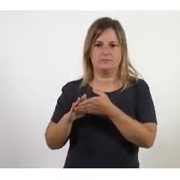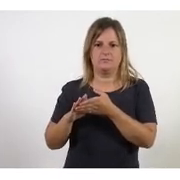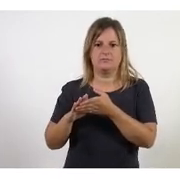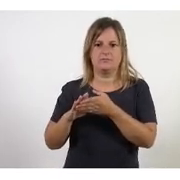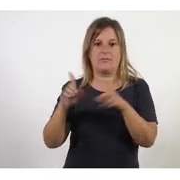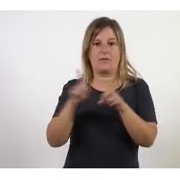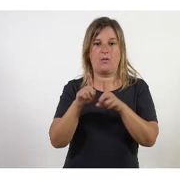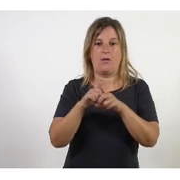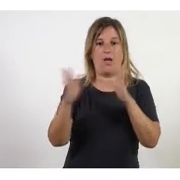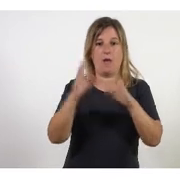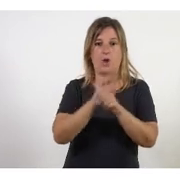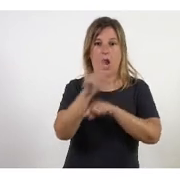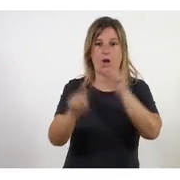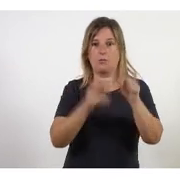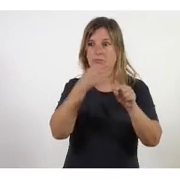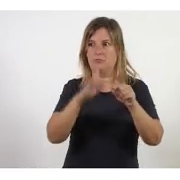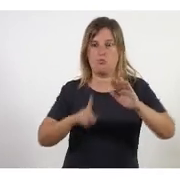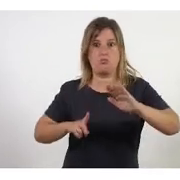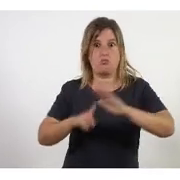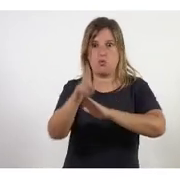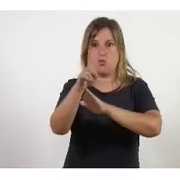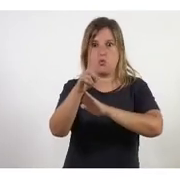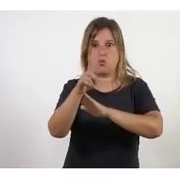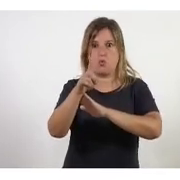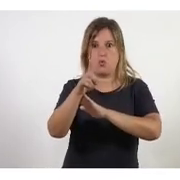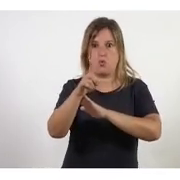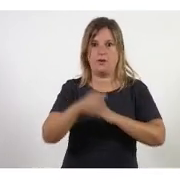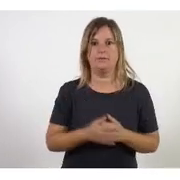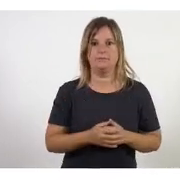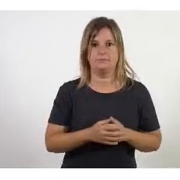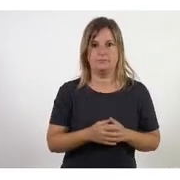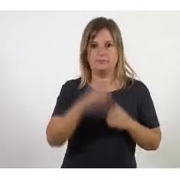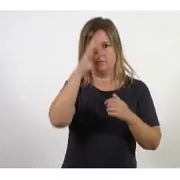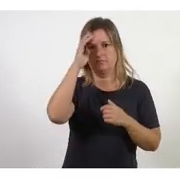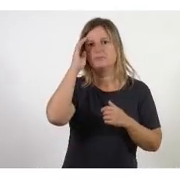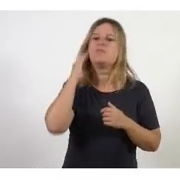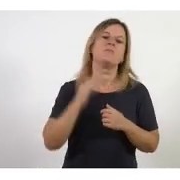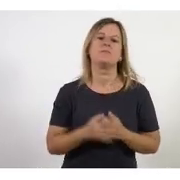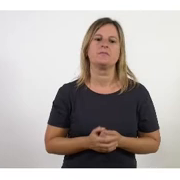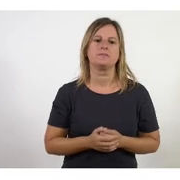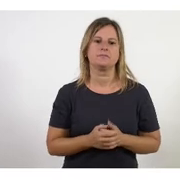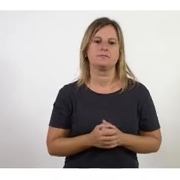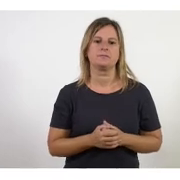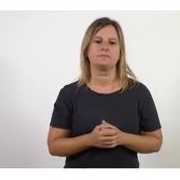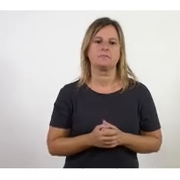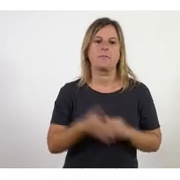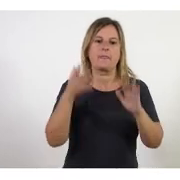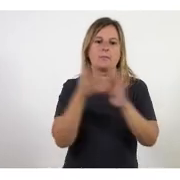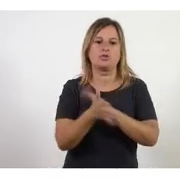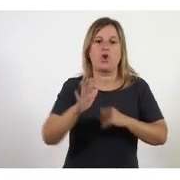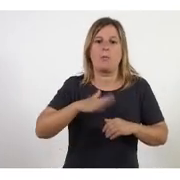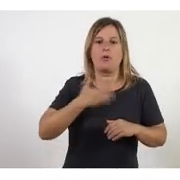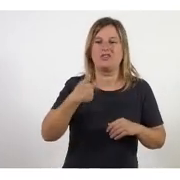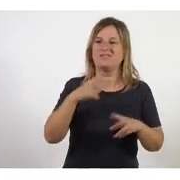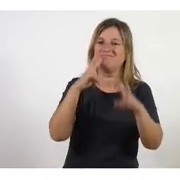amb la pandèmia, amb el confinament. Hi ha hagut molt ronron amb aquesta app i estan molt actius i la van millorant. Per tant, és possible que alguna cosa que jo hagi